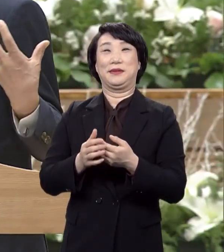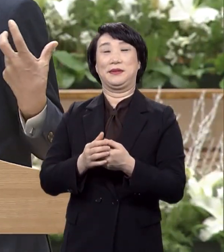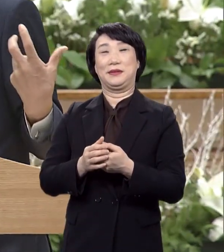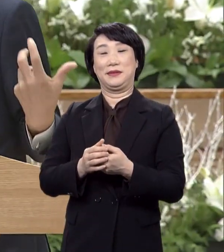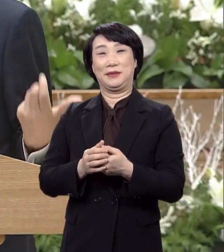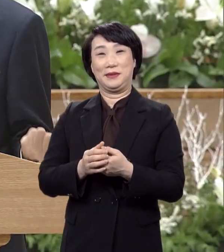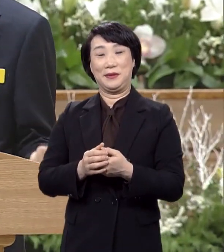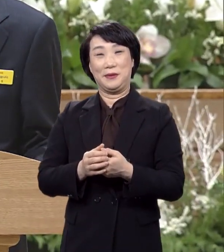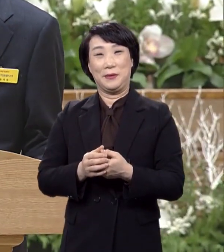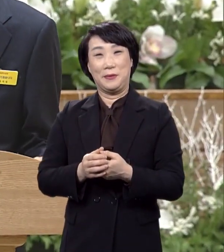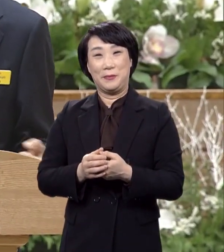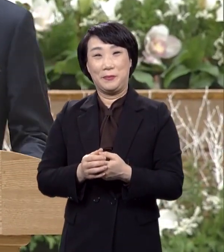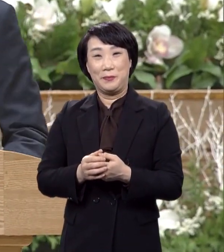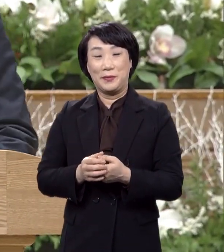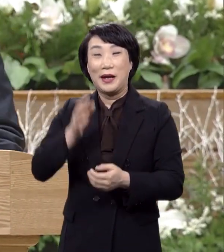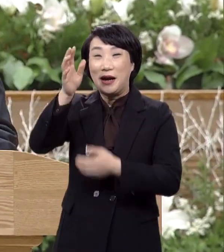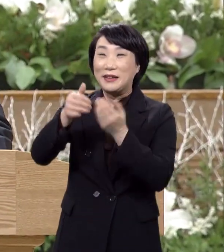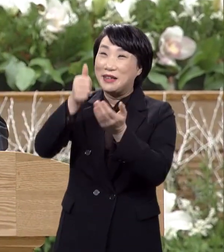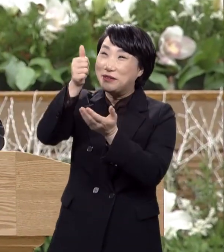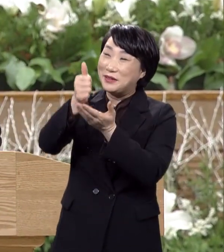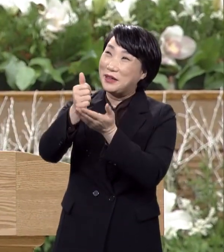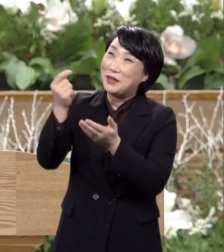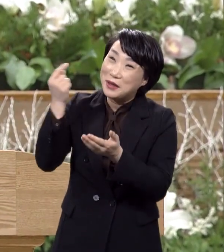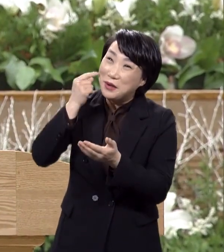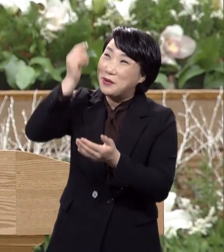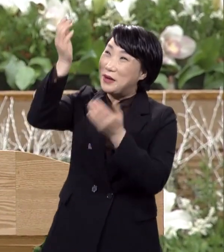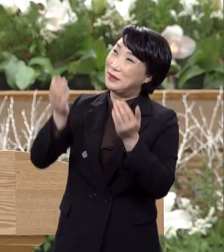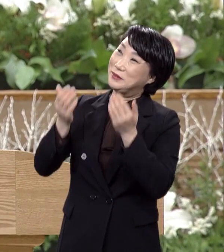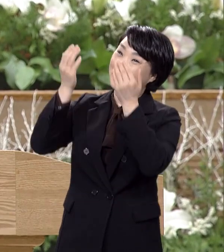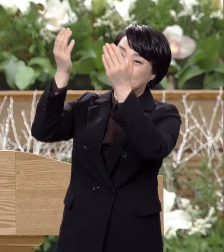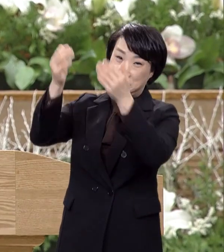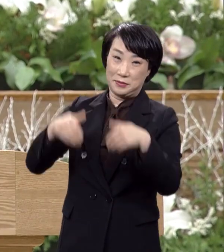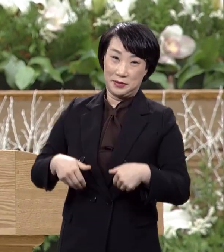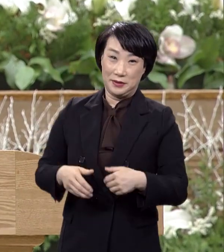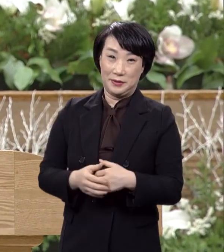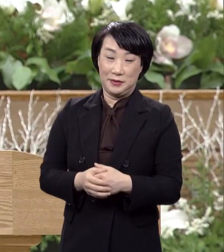깊은 곳에서 하나님께 영광을 돌리고